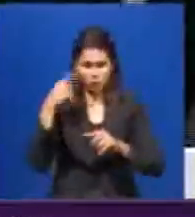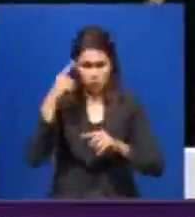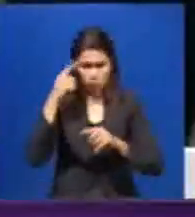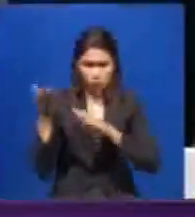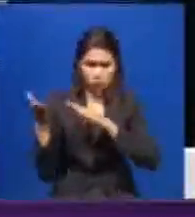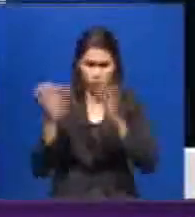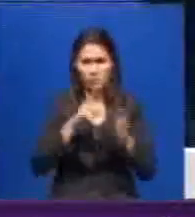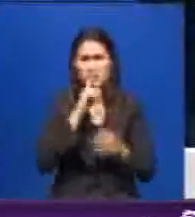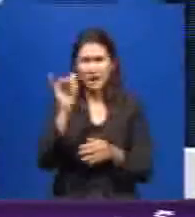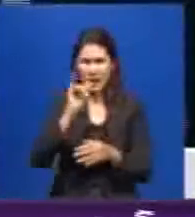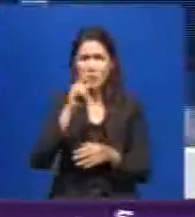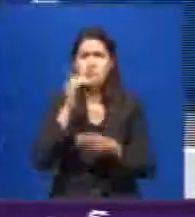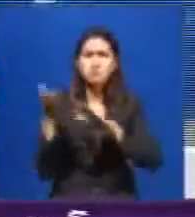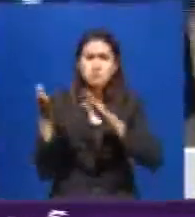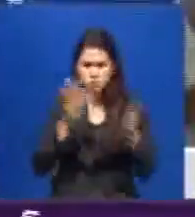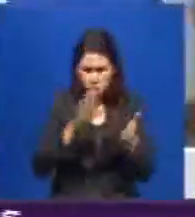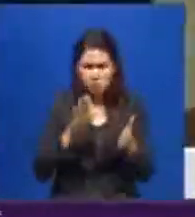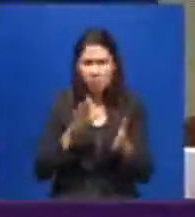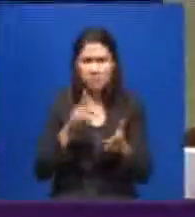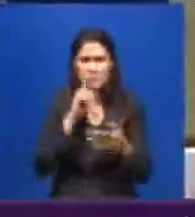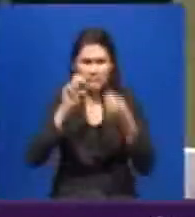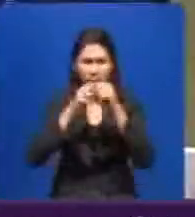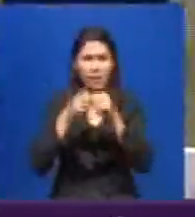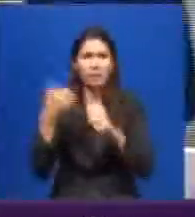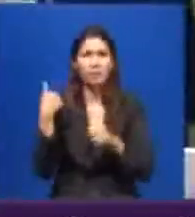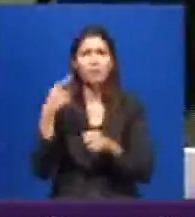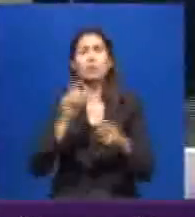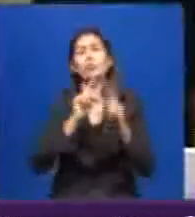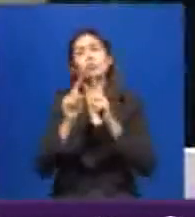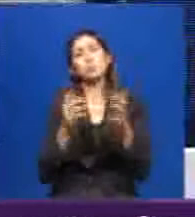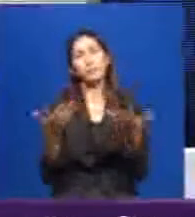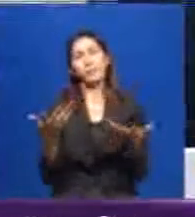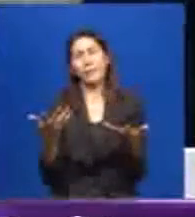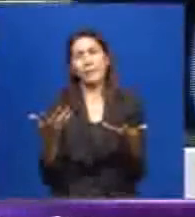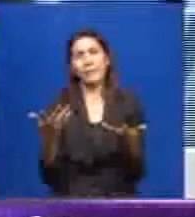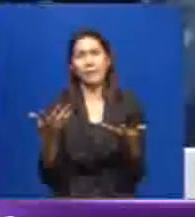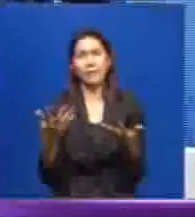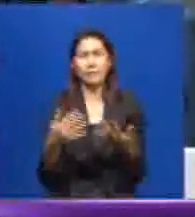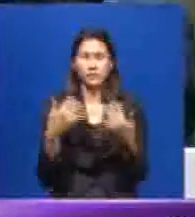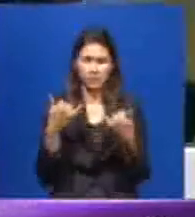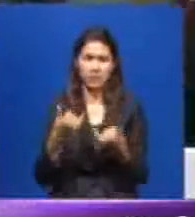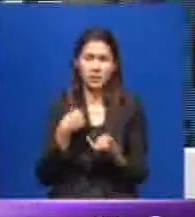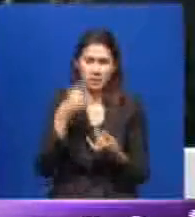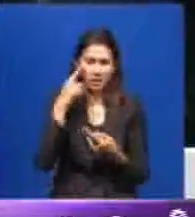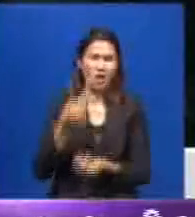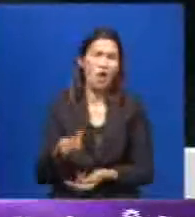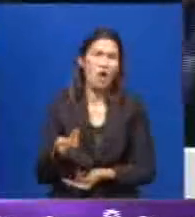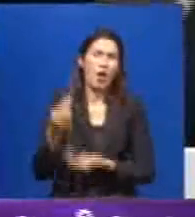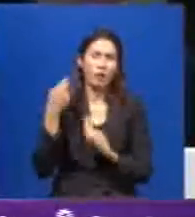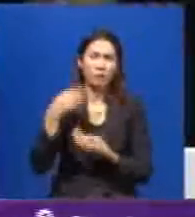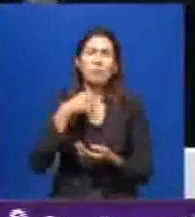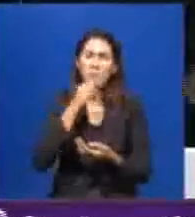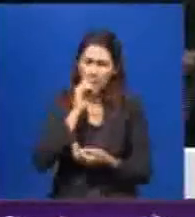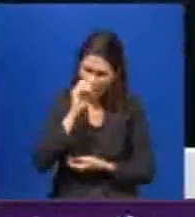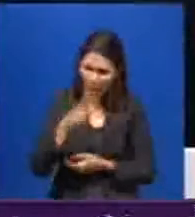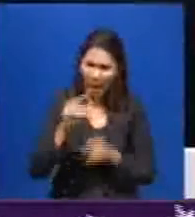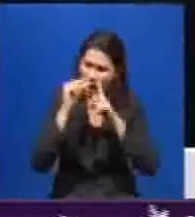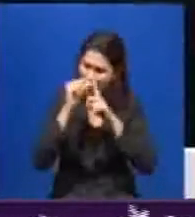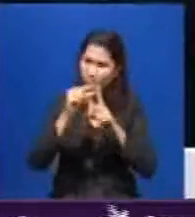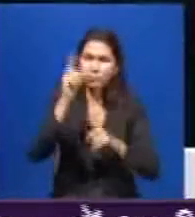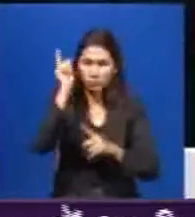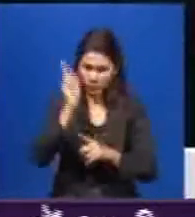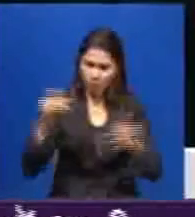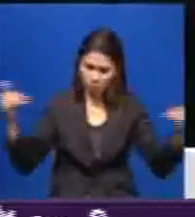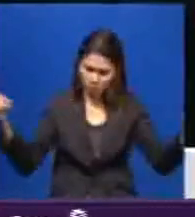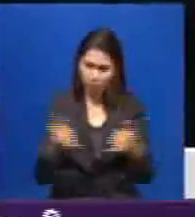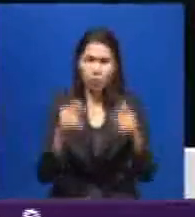ยวเพิ่งยุบสภายุบสภาจะเกิดปัญหาก็ไม่คุยเพราะฉะนั้นวันนี้เนี่ยคือผมพูดมาย้อนหลังนานมากแล้วว่าต้องคุยเพราะฉะนั้นยังไงผมก็ยืนยันว่าต้